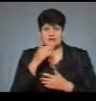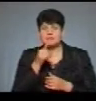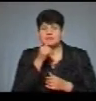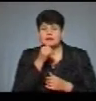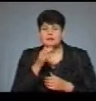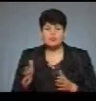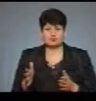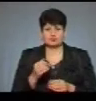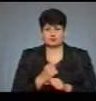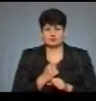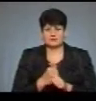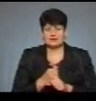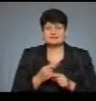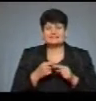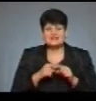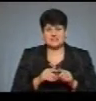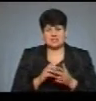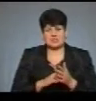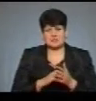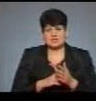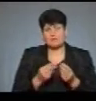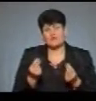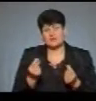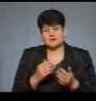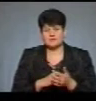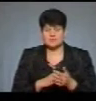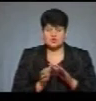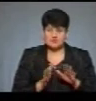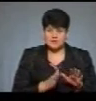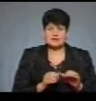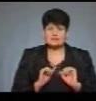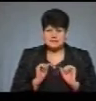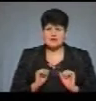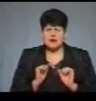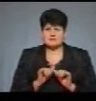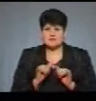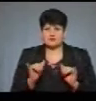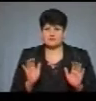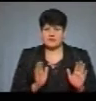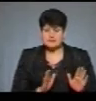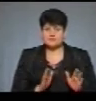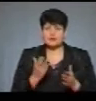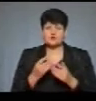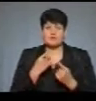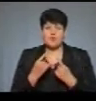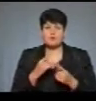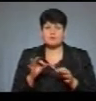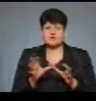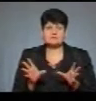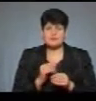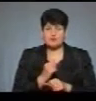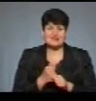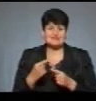не можемо втілити по технічних причинах або по фінансових причинах, але стараємося щороку розвиватися. Якщо ми говоримо про співпрацю з